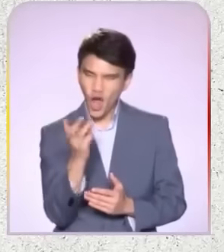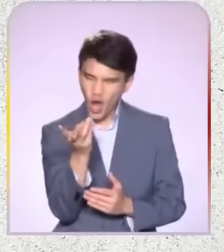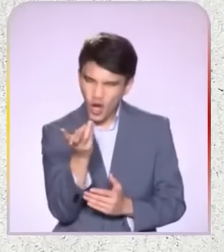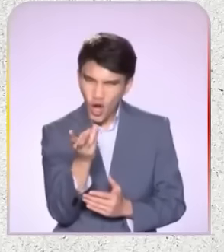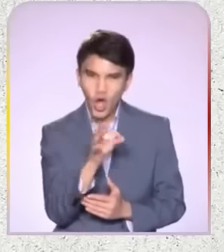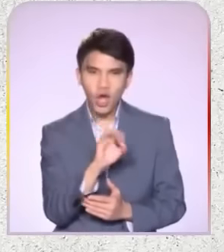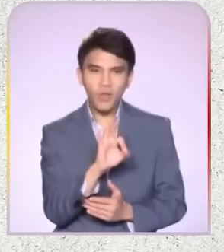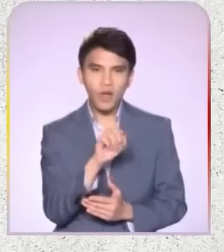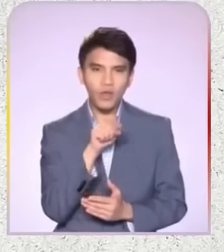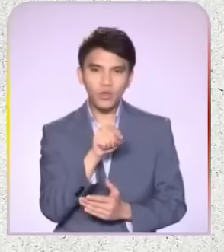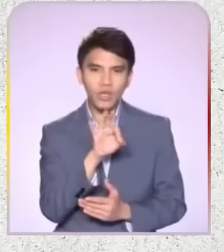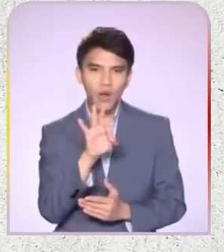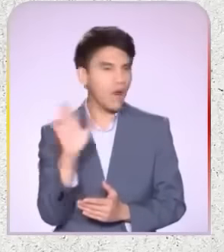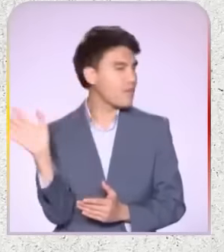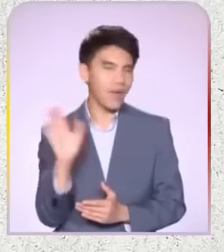ำ